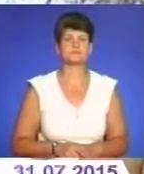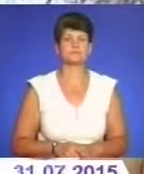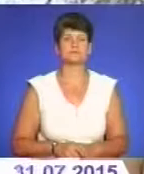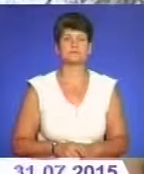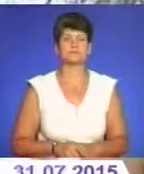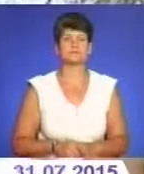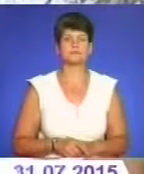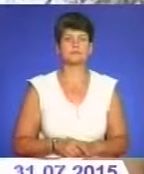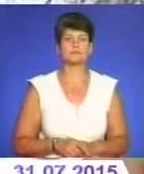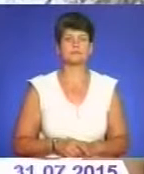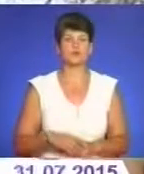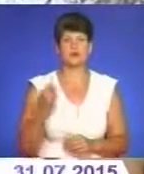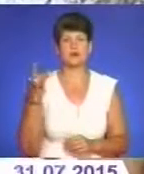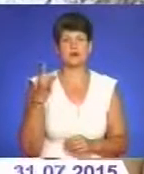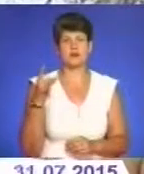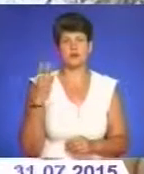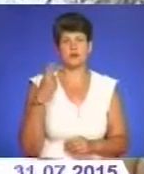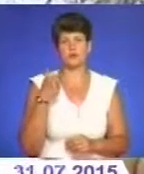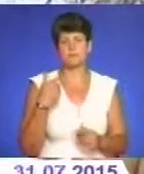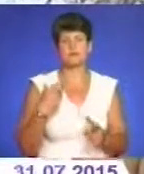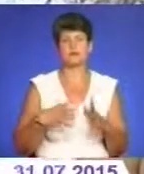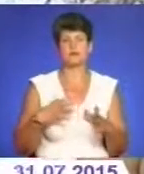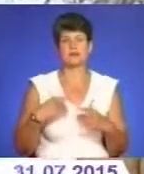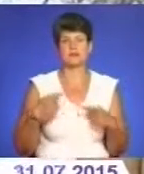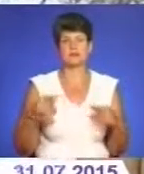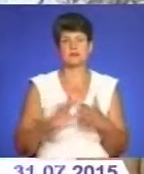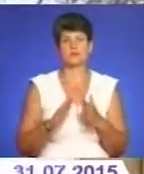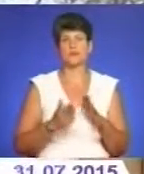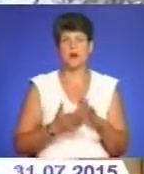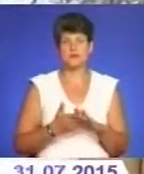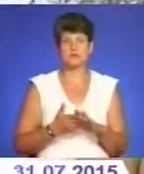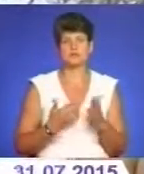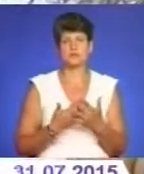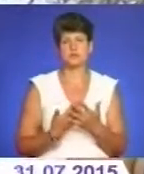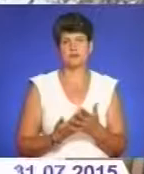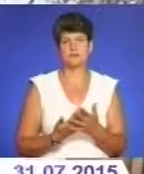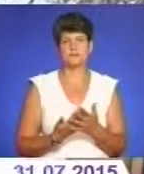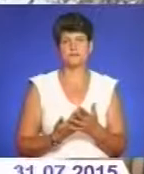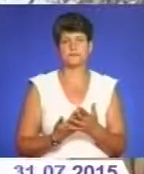там тренуємо різні ситуації, наприклад,